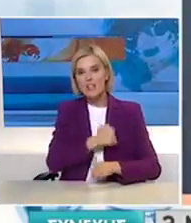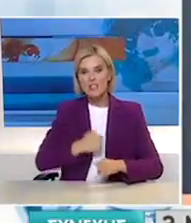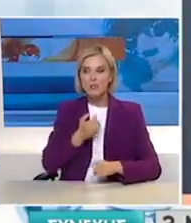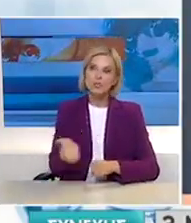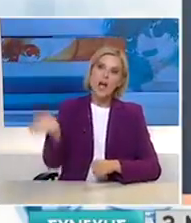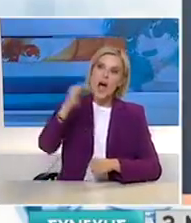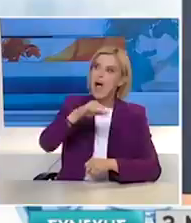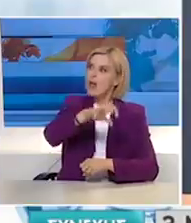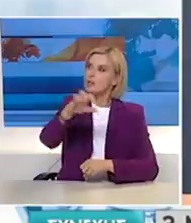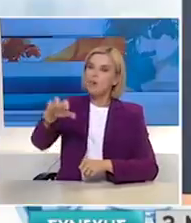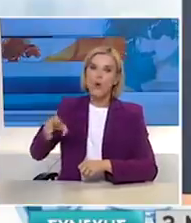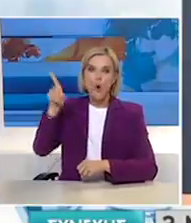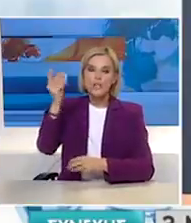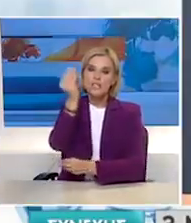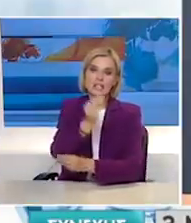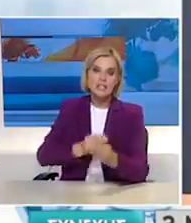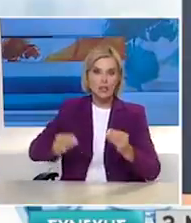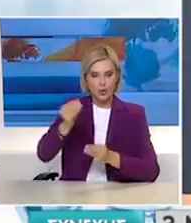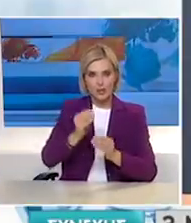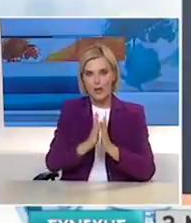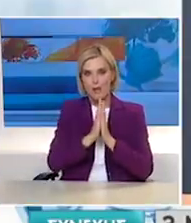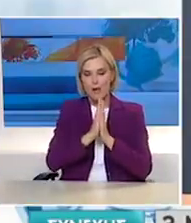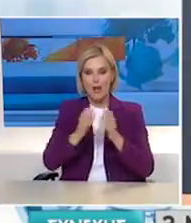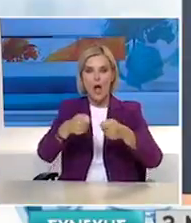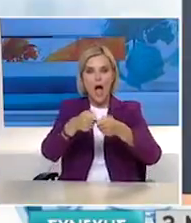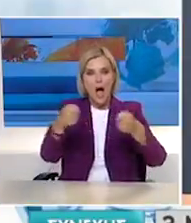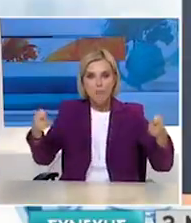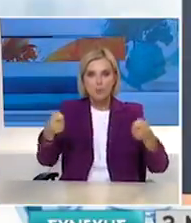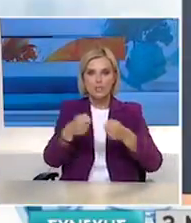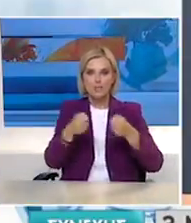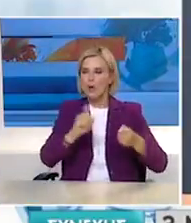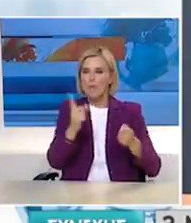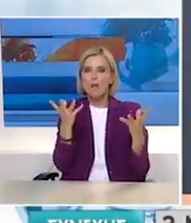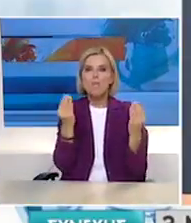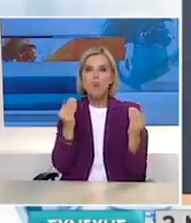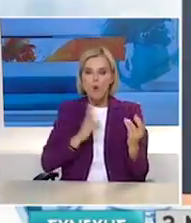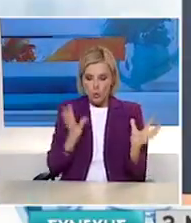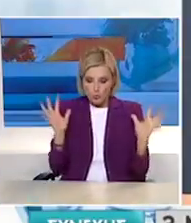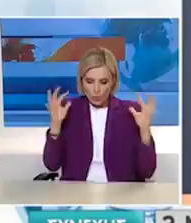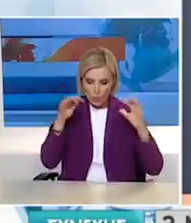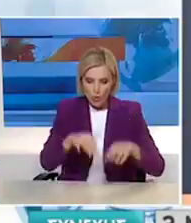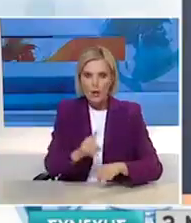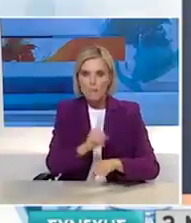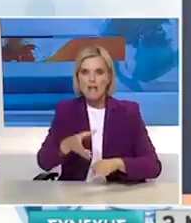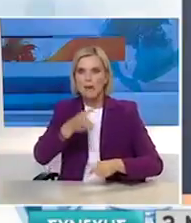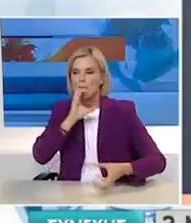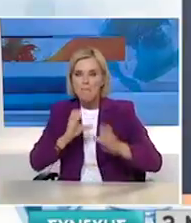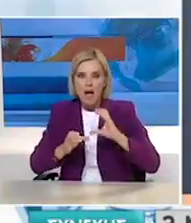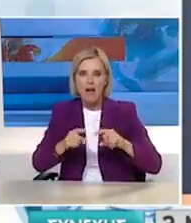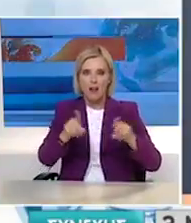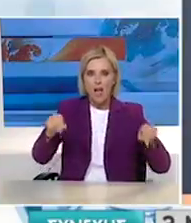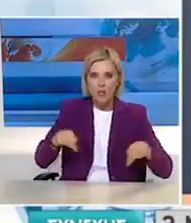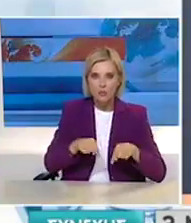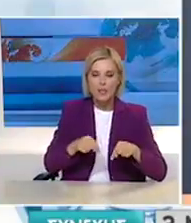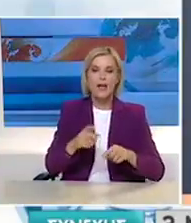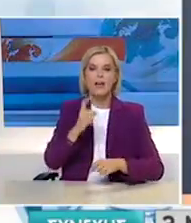στενάζουν, να τηρούμε μέτρα απόστασης, να αποφεύγουμε την πολυκοσμία, τους κλειστούς χώρους και φυσικά να τηρούμε όλες τις οδηγίες που έχουμε δώσει